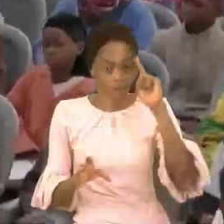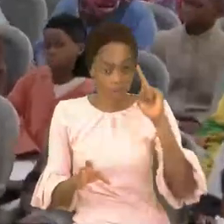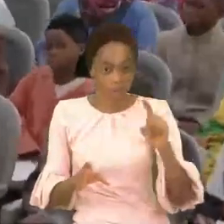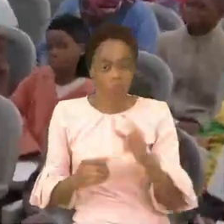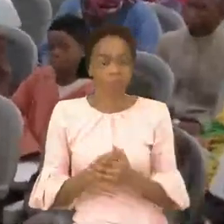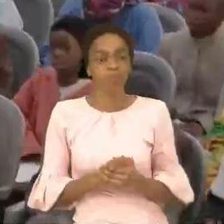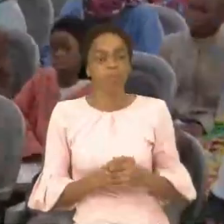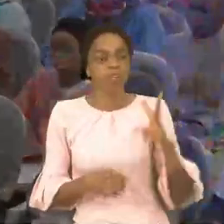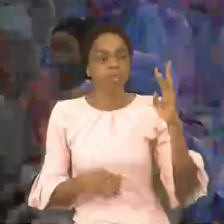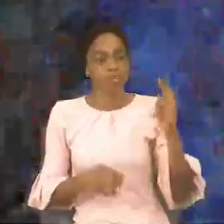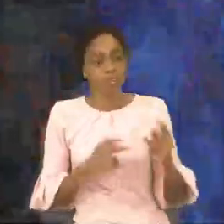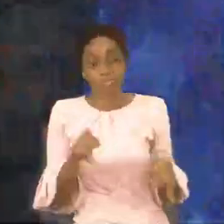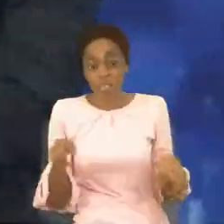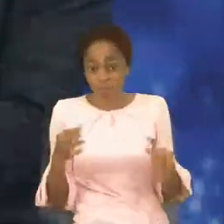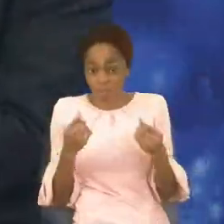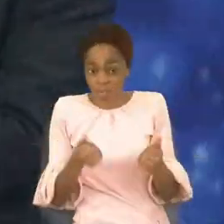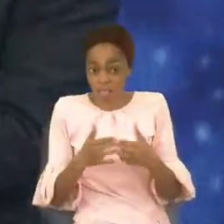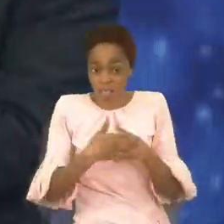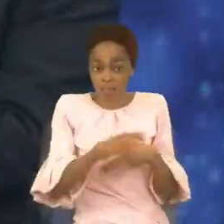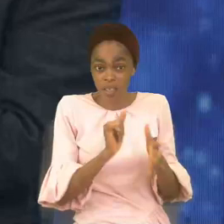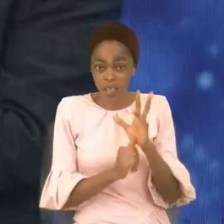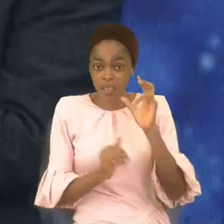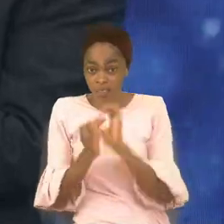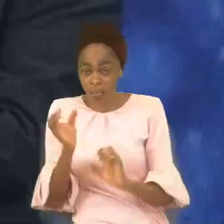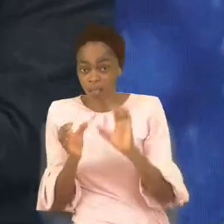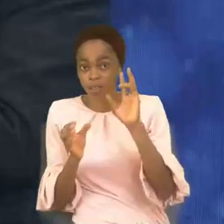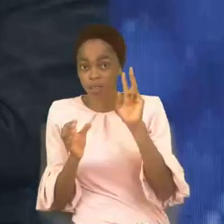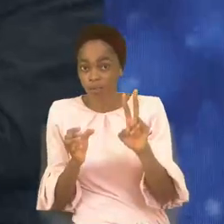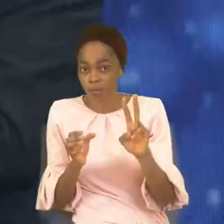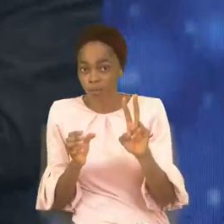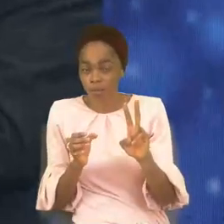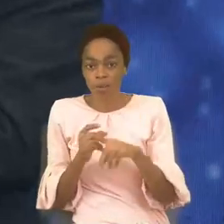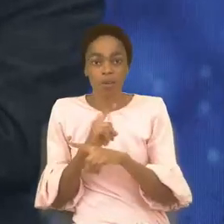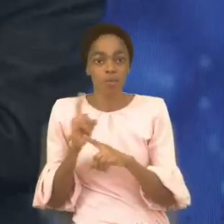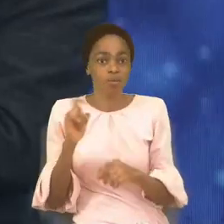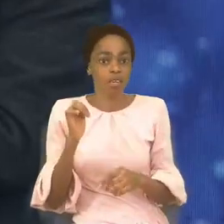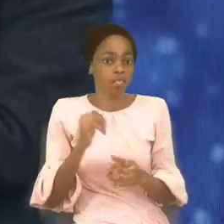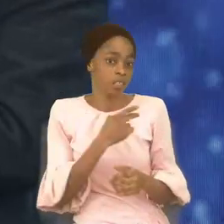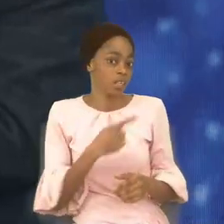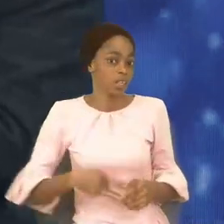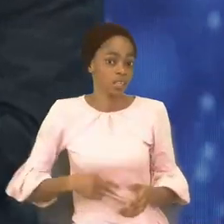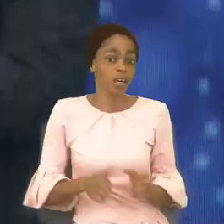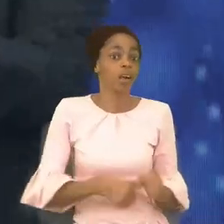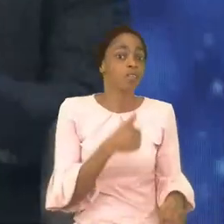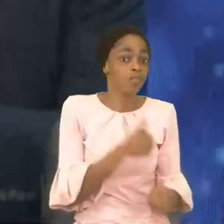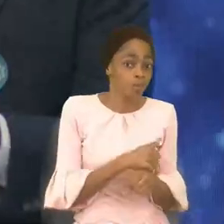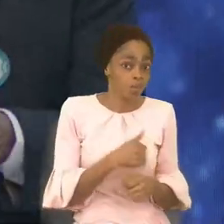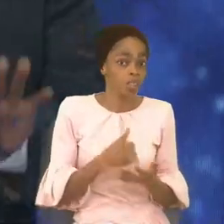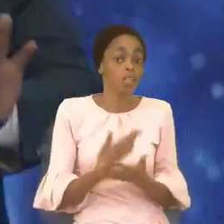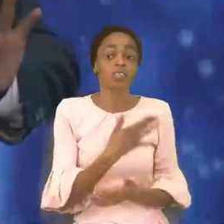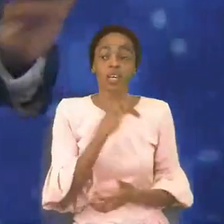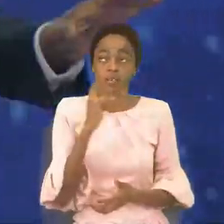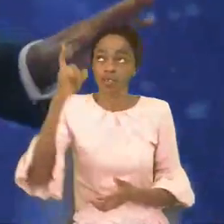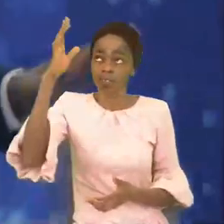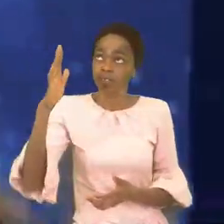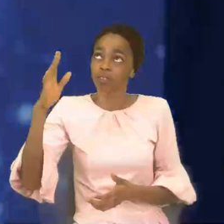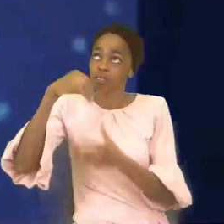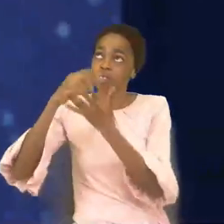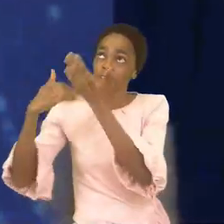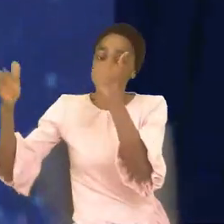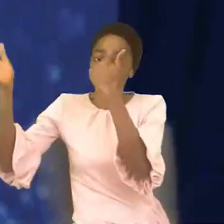Immédiatement après ce chapitre 2, là où il avait affirmé et confirmé qu'il y a un Dieu au